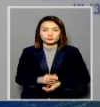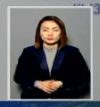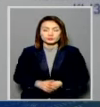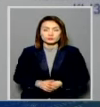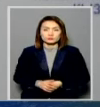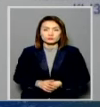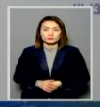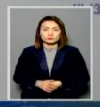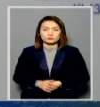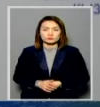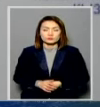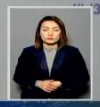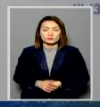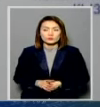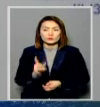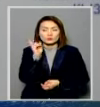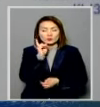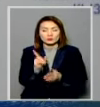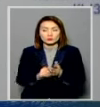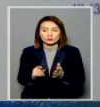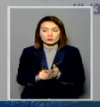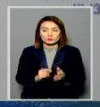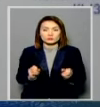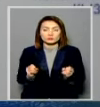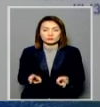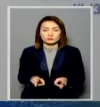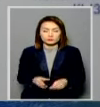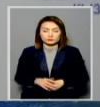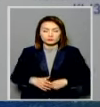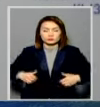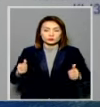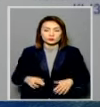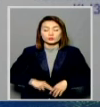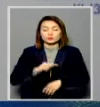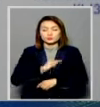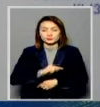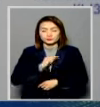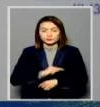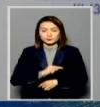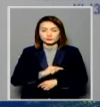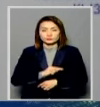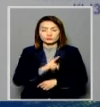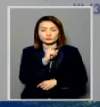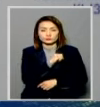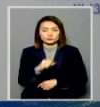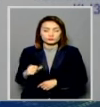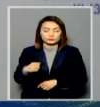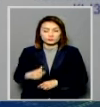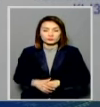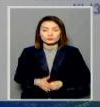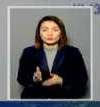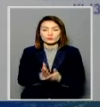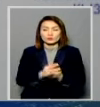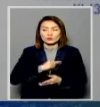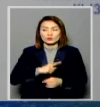жаңа мобильді қосымшасын субъектінің шешімі бойынша ерікті түрде